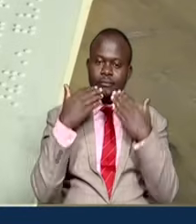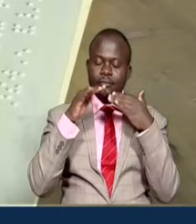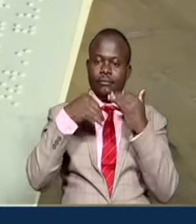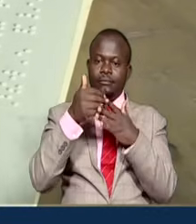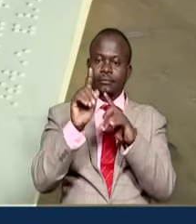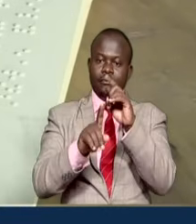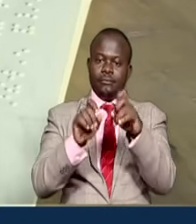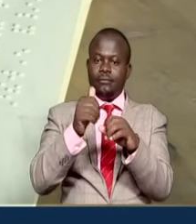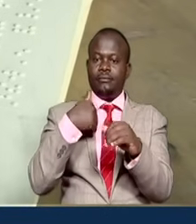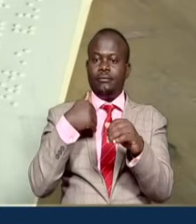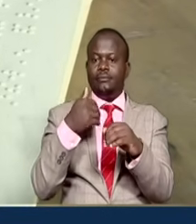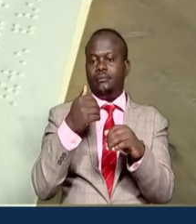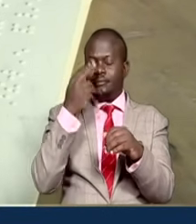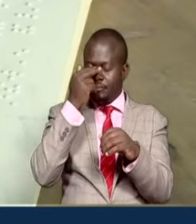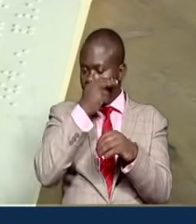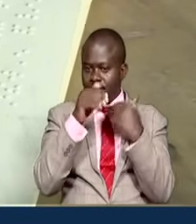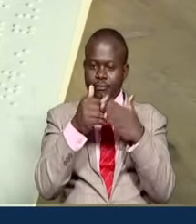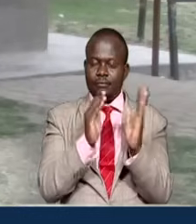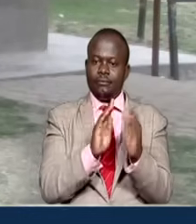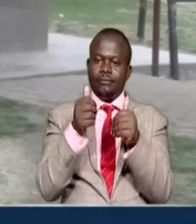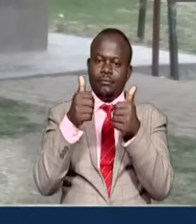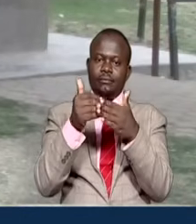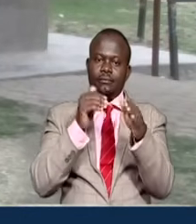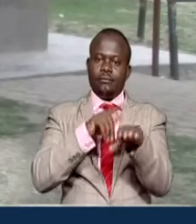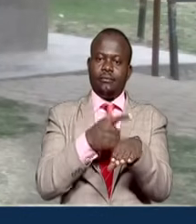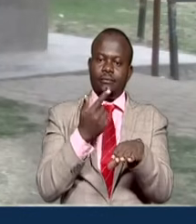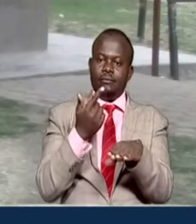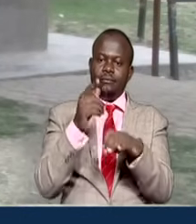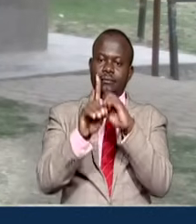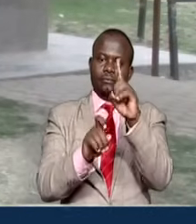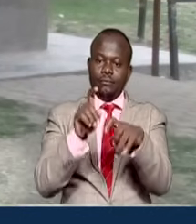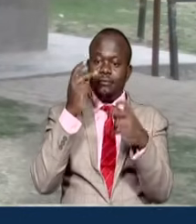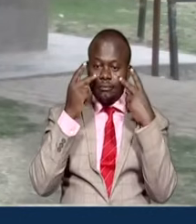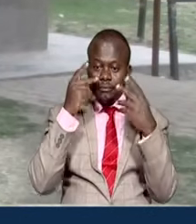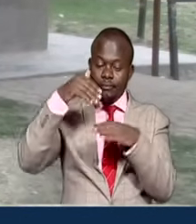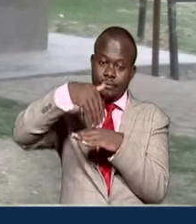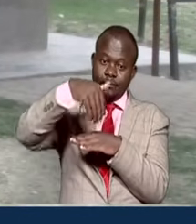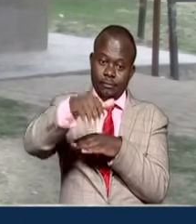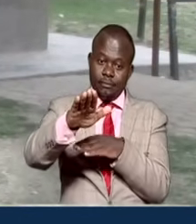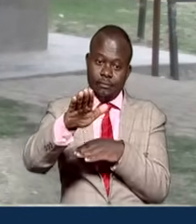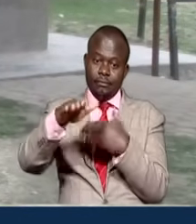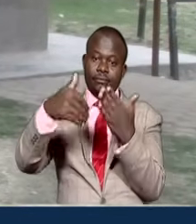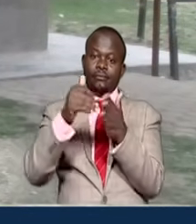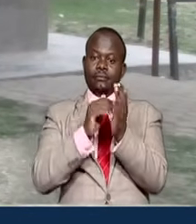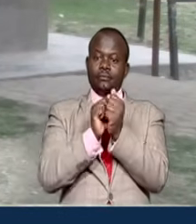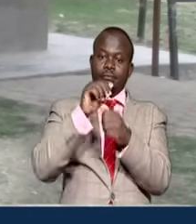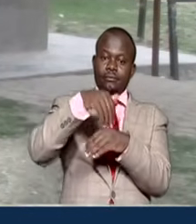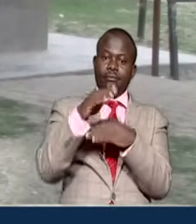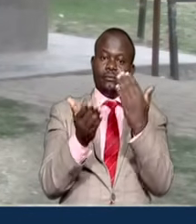ibizamini by'abafite ubumuga bwo kutabona bisigaye bitegurwa kare. Ibizamini wasangaga byoherejwe hakoherezwa